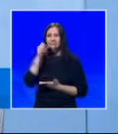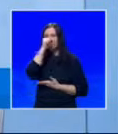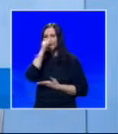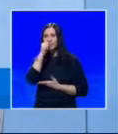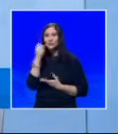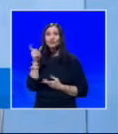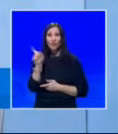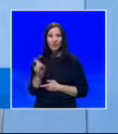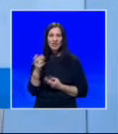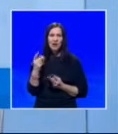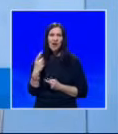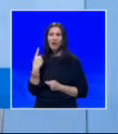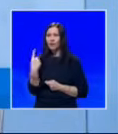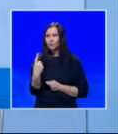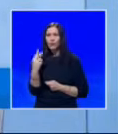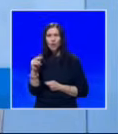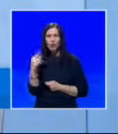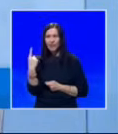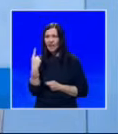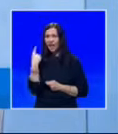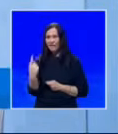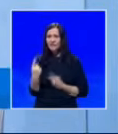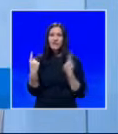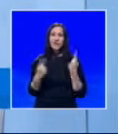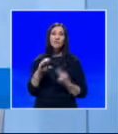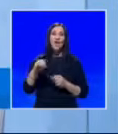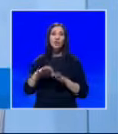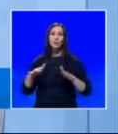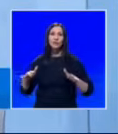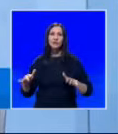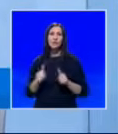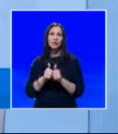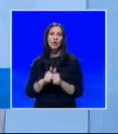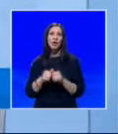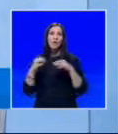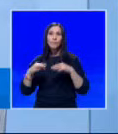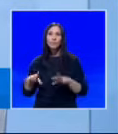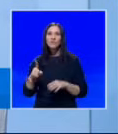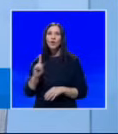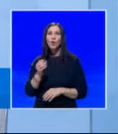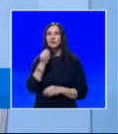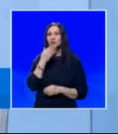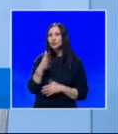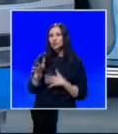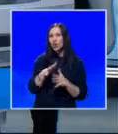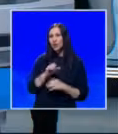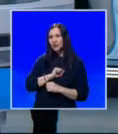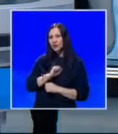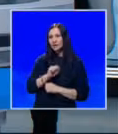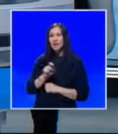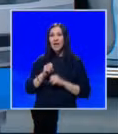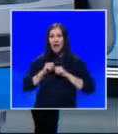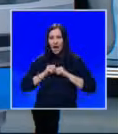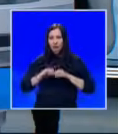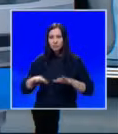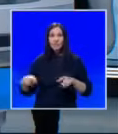единствен играч, това са нашите евроатлантически партньори, и изпускат това, което се случва на терена, електоралната база. Хората ги е страх войната да не се разпростре до тук, да